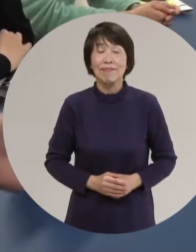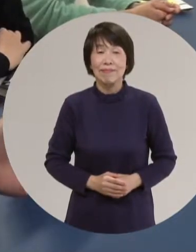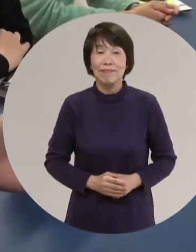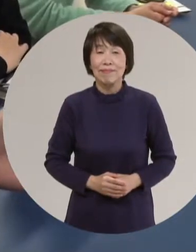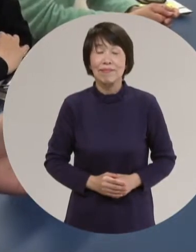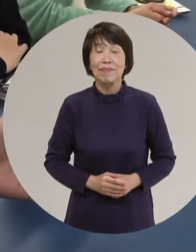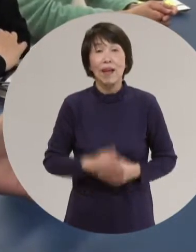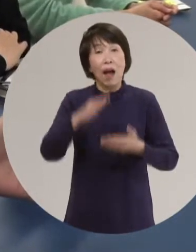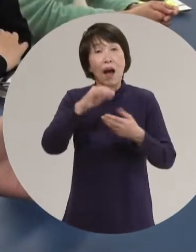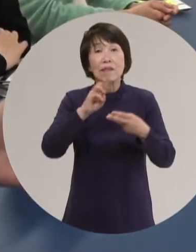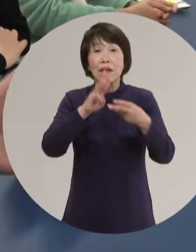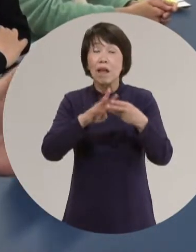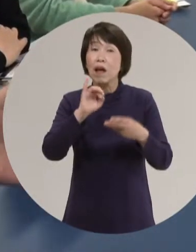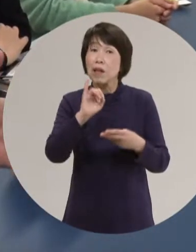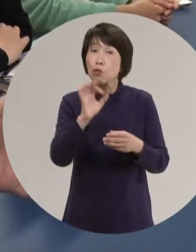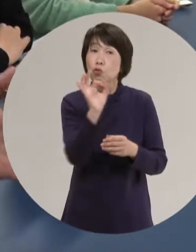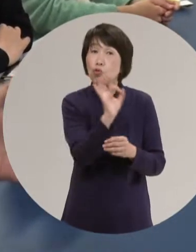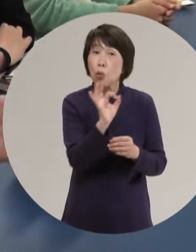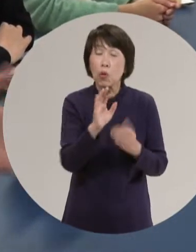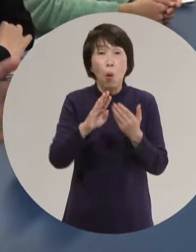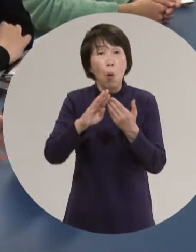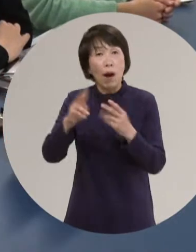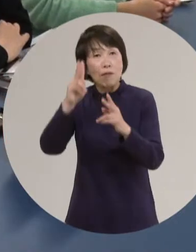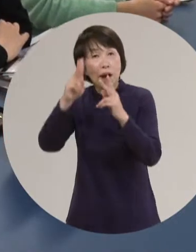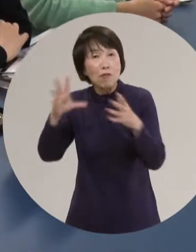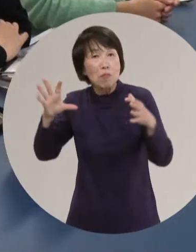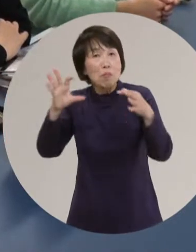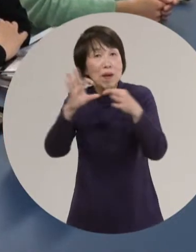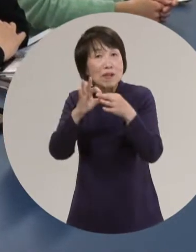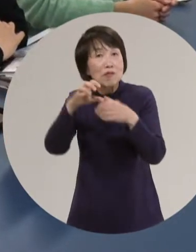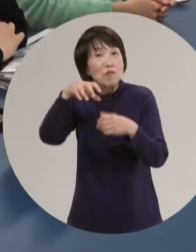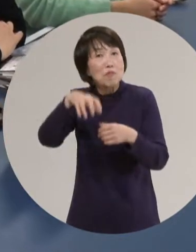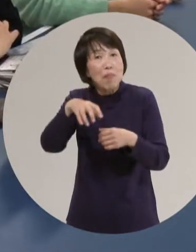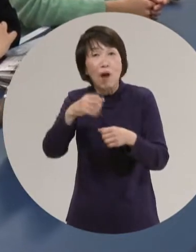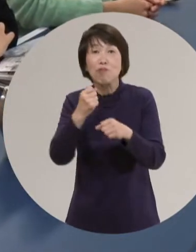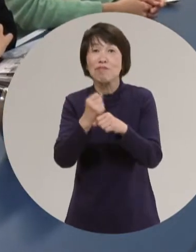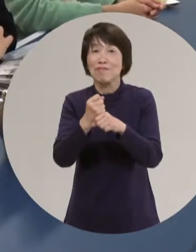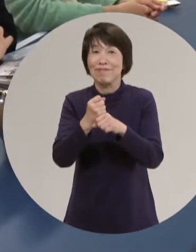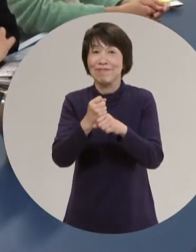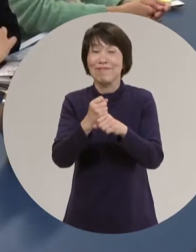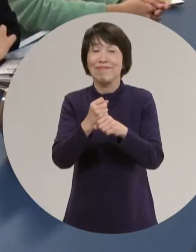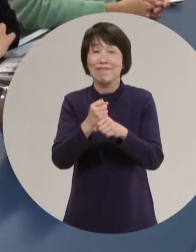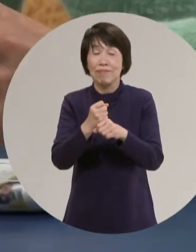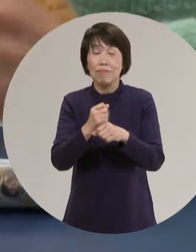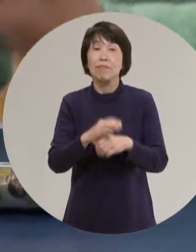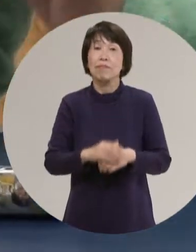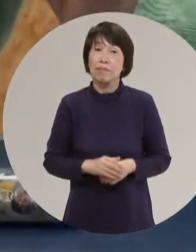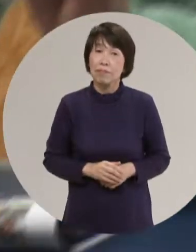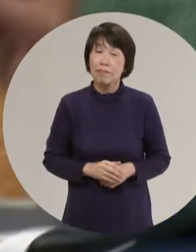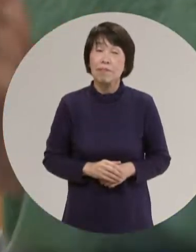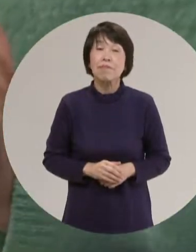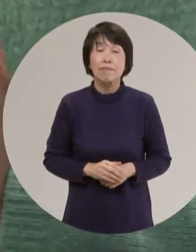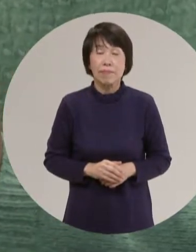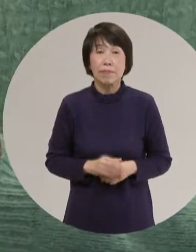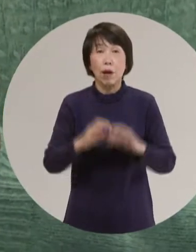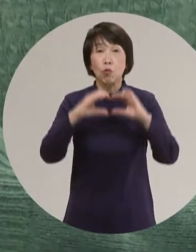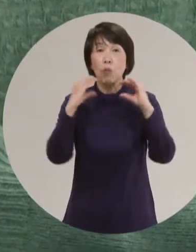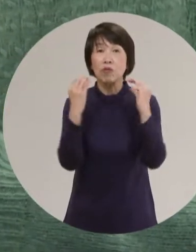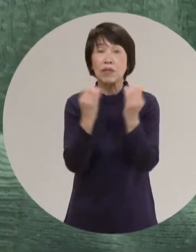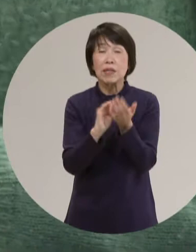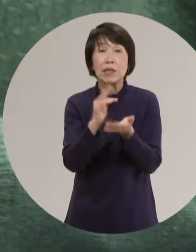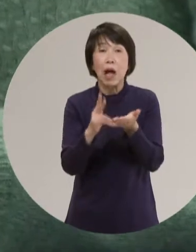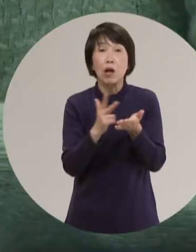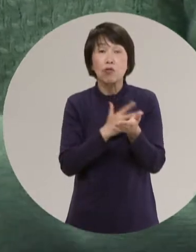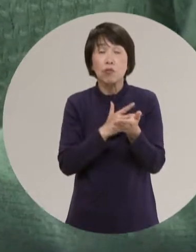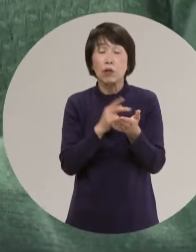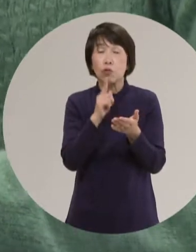浅田さんの商品を、まあ、どっかの企業にマッチングさせるっていう機会を持ってもらって、 あの全国に広まってきているんです